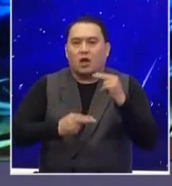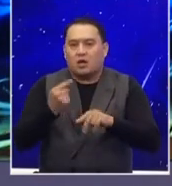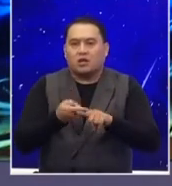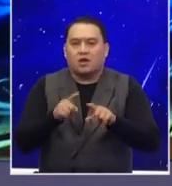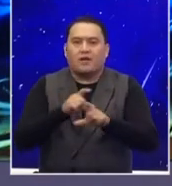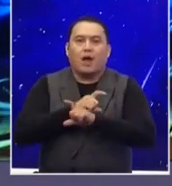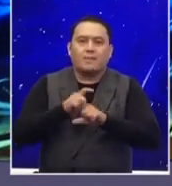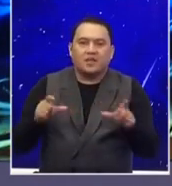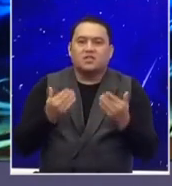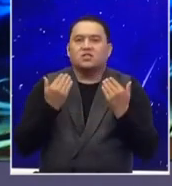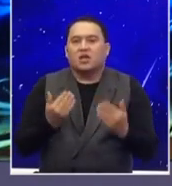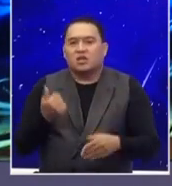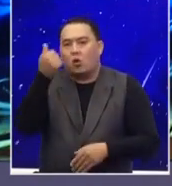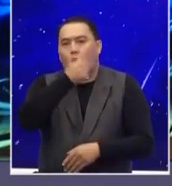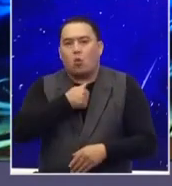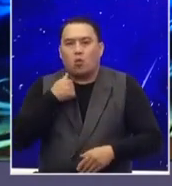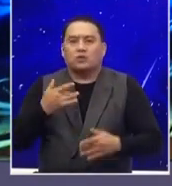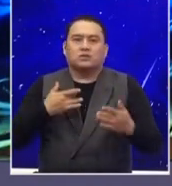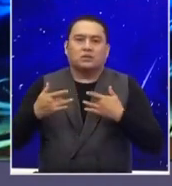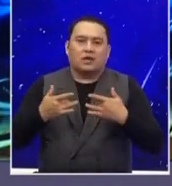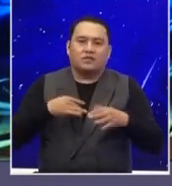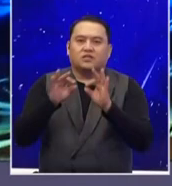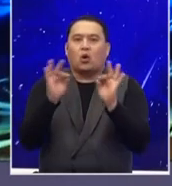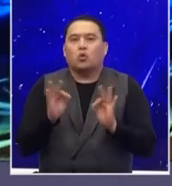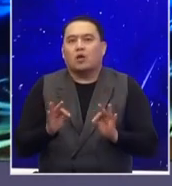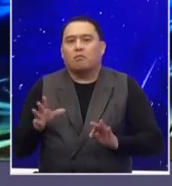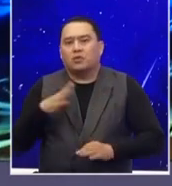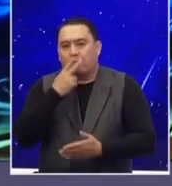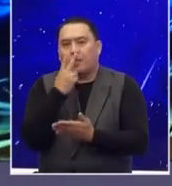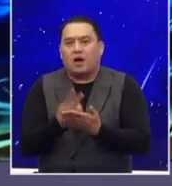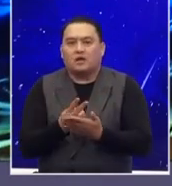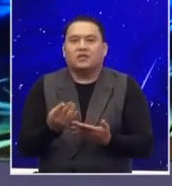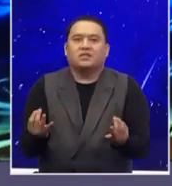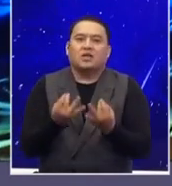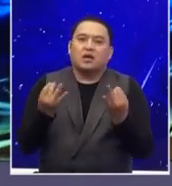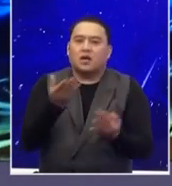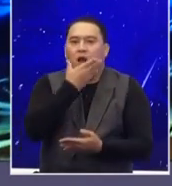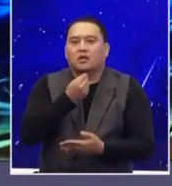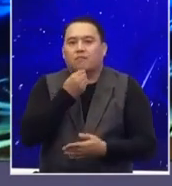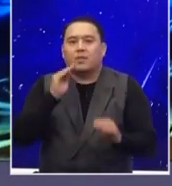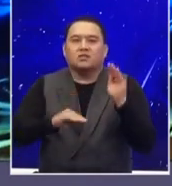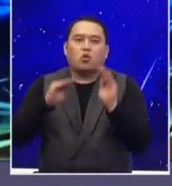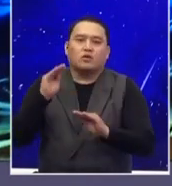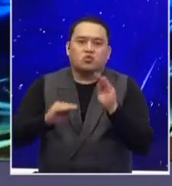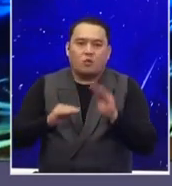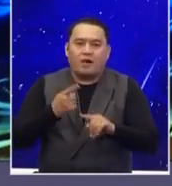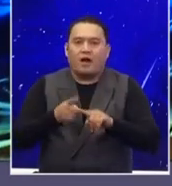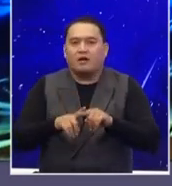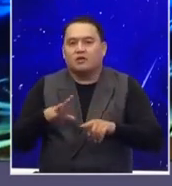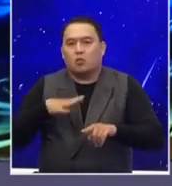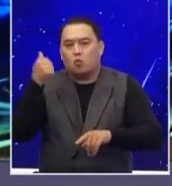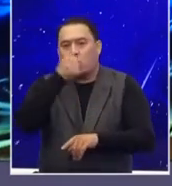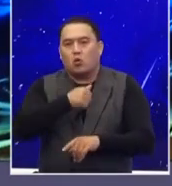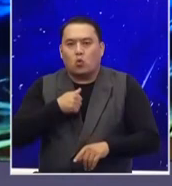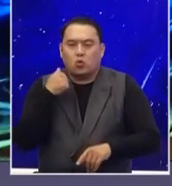этого объекта. За эти годы со сцены храма искусства было презентовано немало интересных и красочных постановок. В нынешнюю